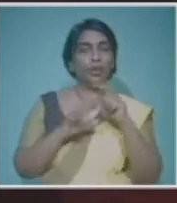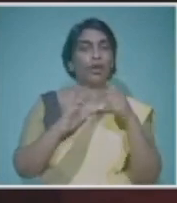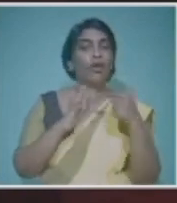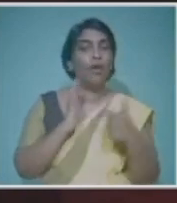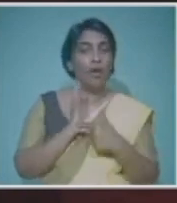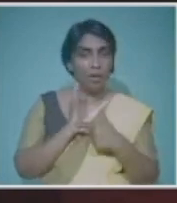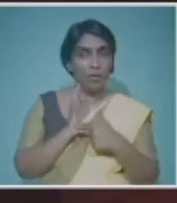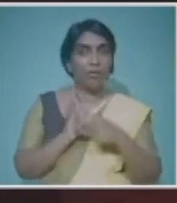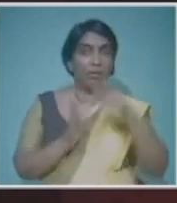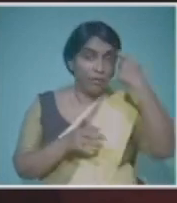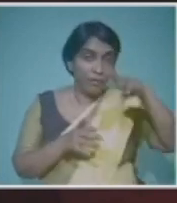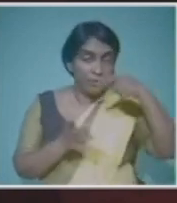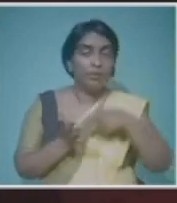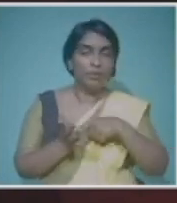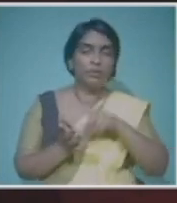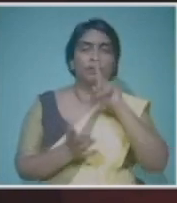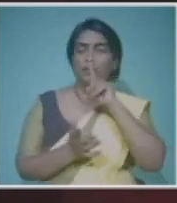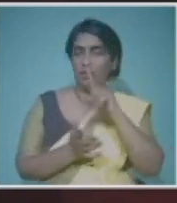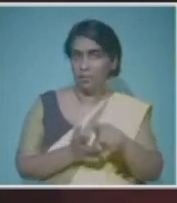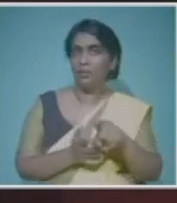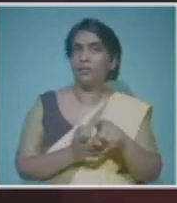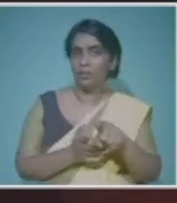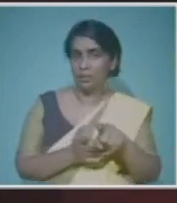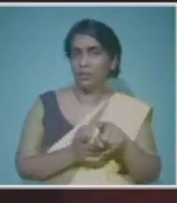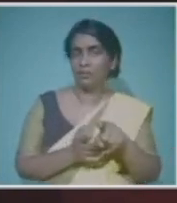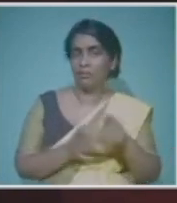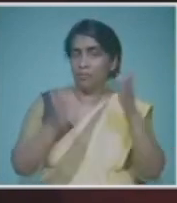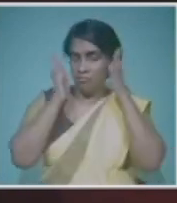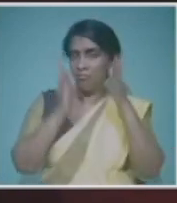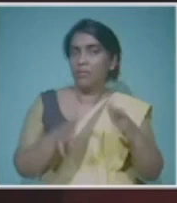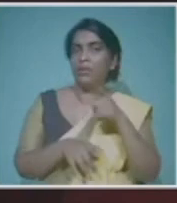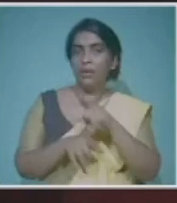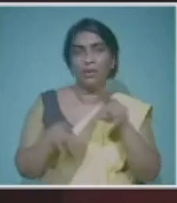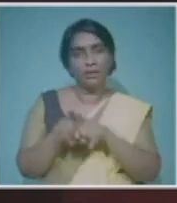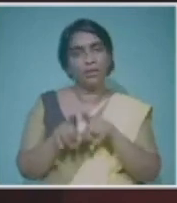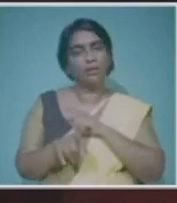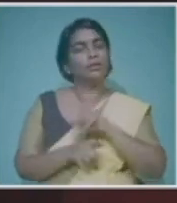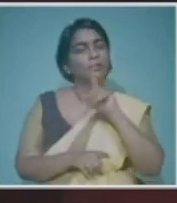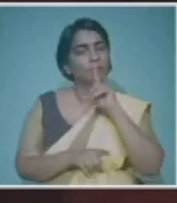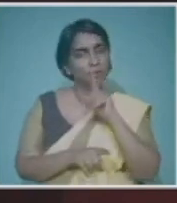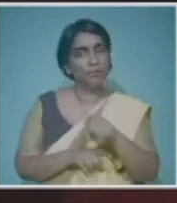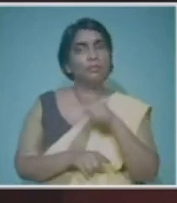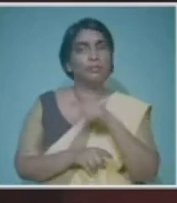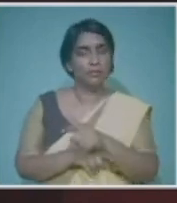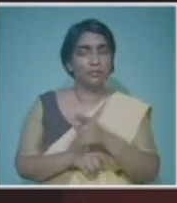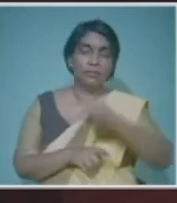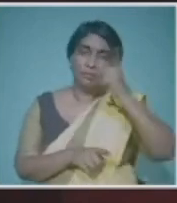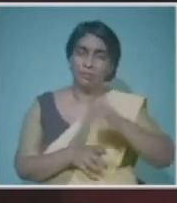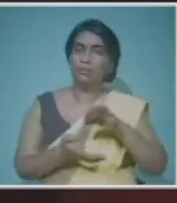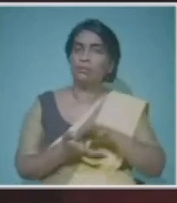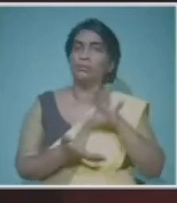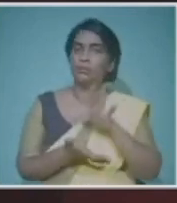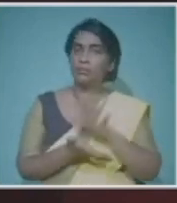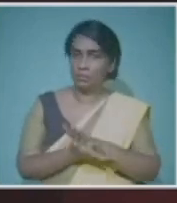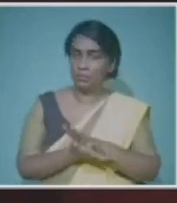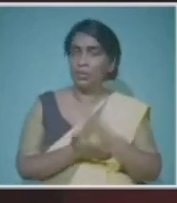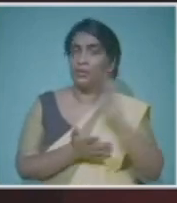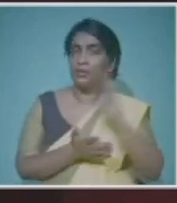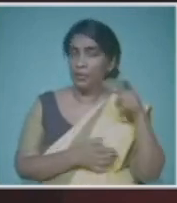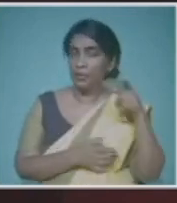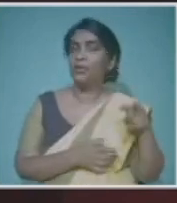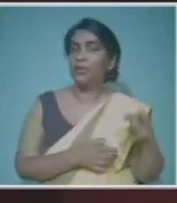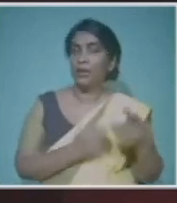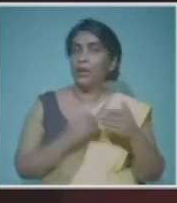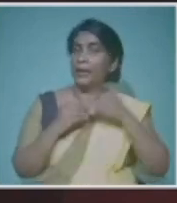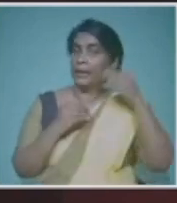විගණාධිපතිවරයාගේ නිරීක්ෂණවල දක්වලා තියෙනවා ඔහුගේ සීමා වීම හැටියට. ඒ වගේම මම ඔබතුමාගෙන් ඉල්ලීමක් කරනවා ඔබතුමාලා නිර්දේශයක් දීලා තියෙනවා විශේෂයෙන්ම